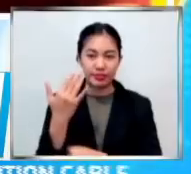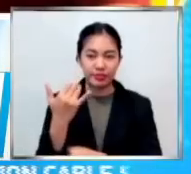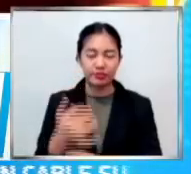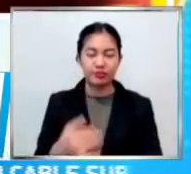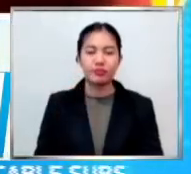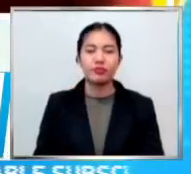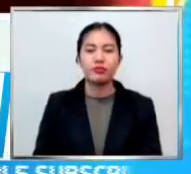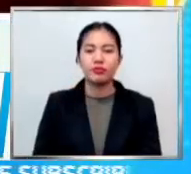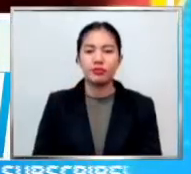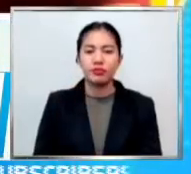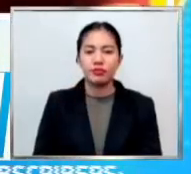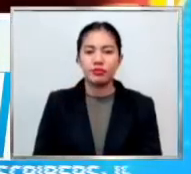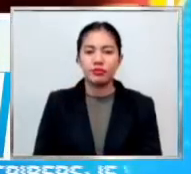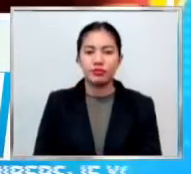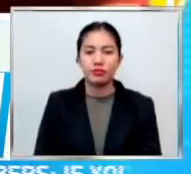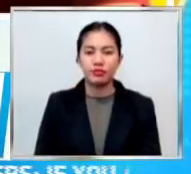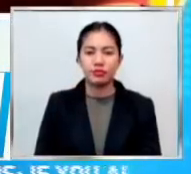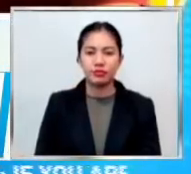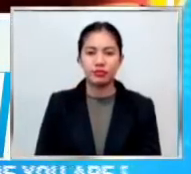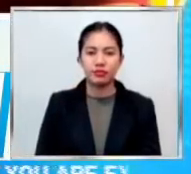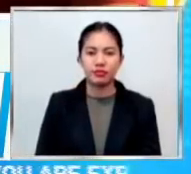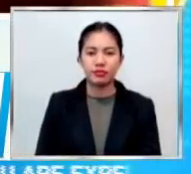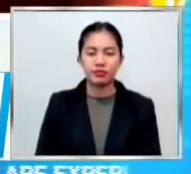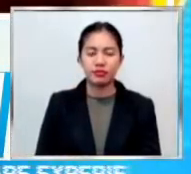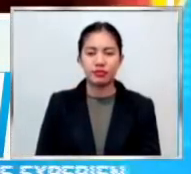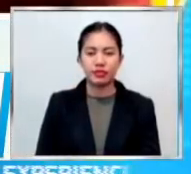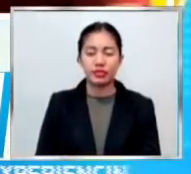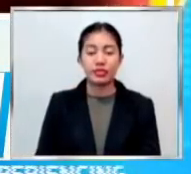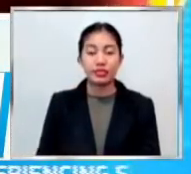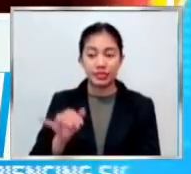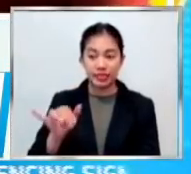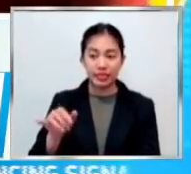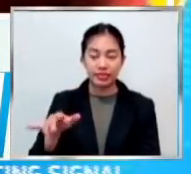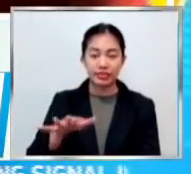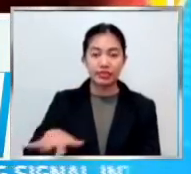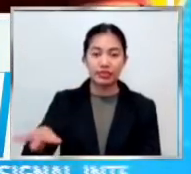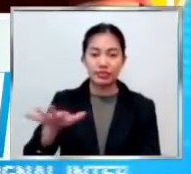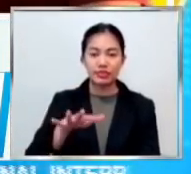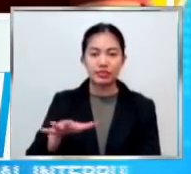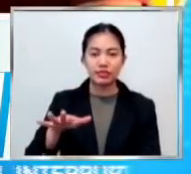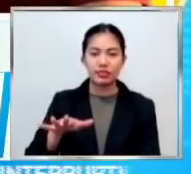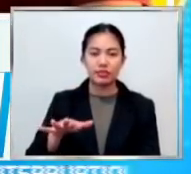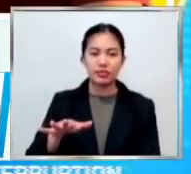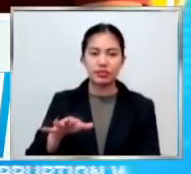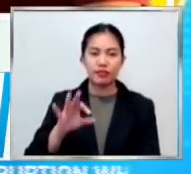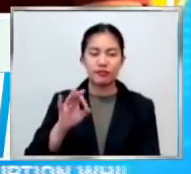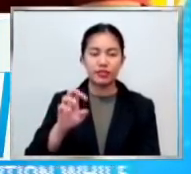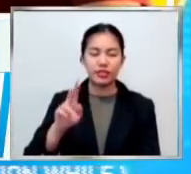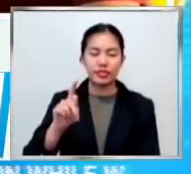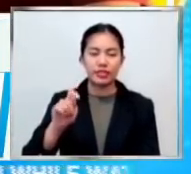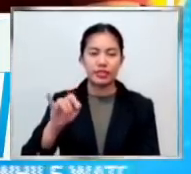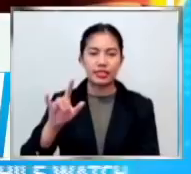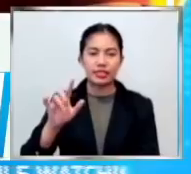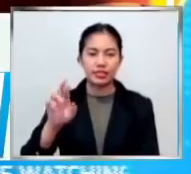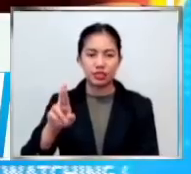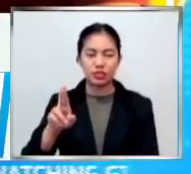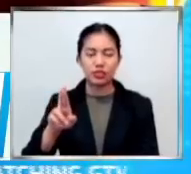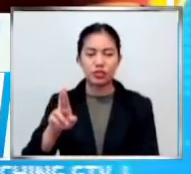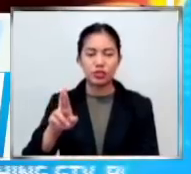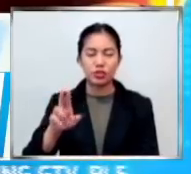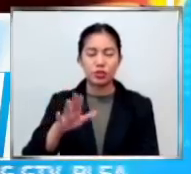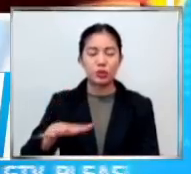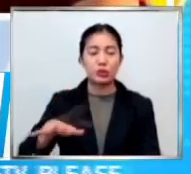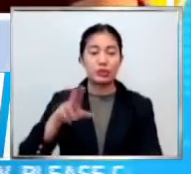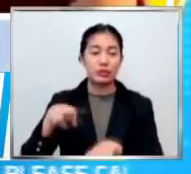yung pataba is nationwide naman. Hindi lang dito sa ating bansa, pati sa other countries tataas